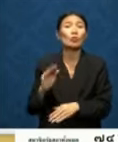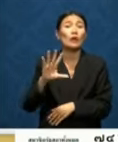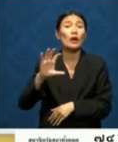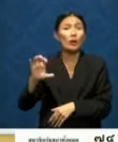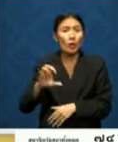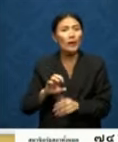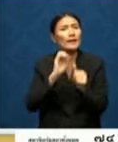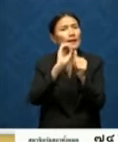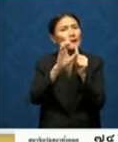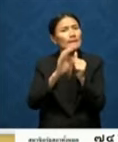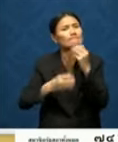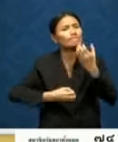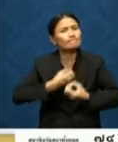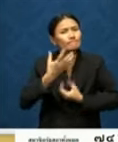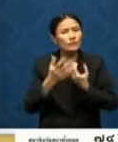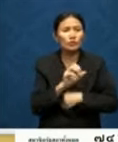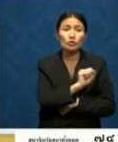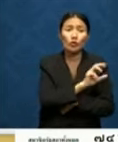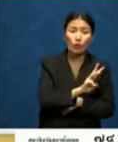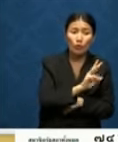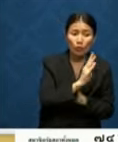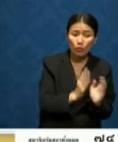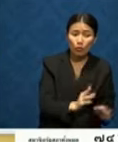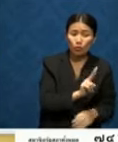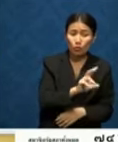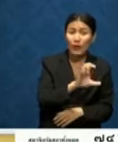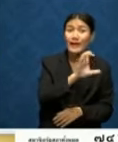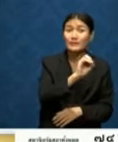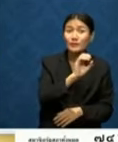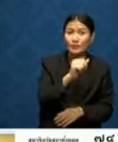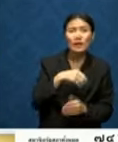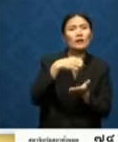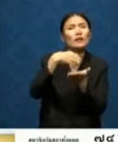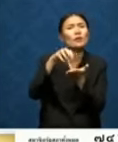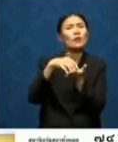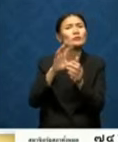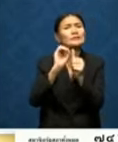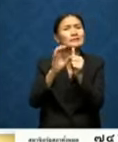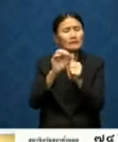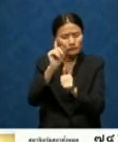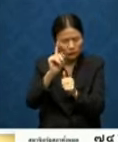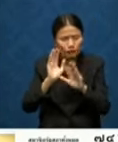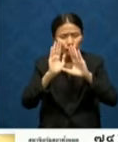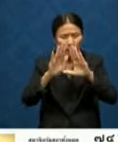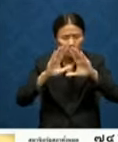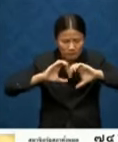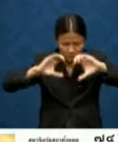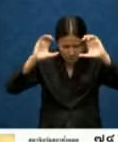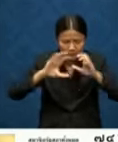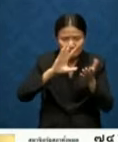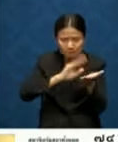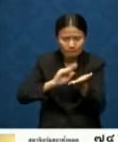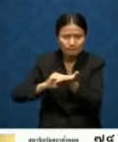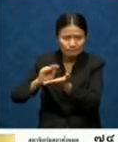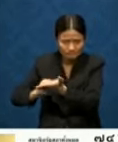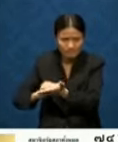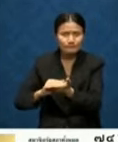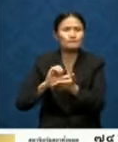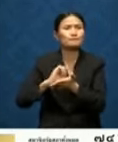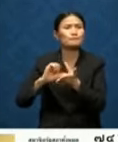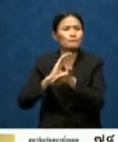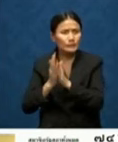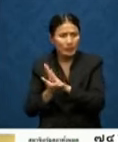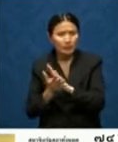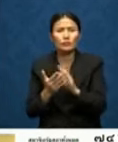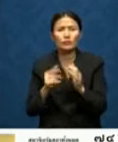เพื่อนสมาชิกส.ว250คนทุกคนมีเจตนาดีกับประเทศสิ่งที่สำคัญครับสุดท้ายรัฐบาลต้องฟัง